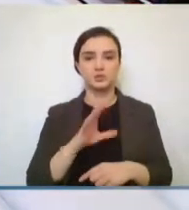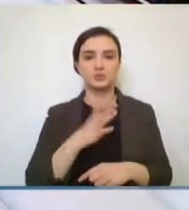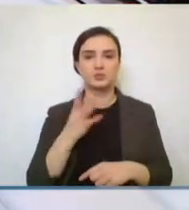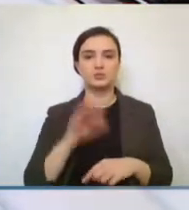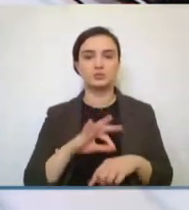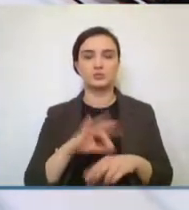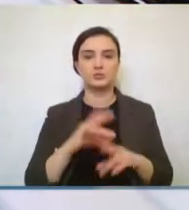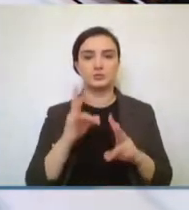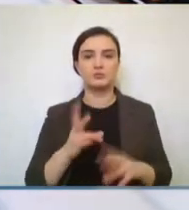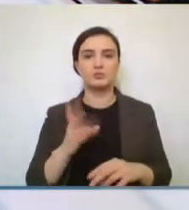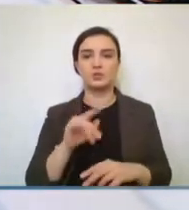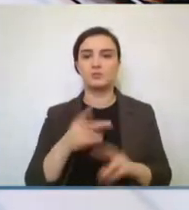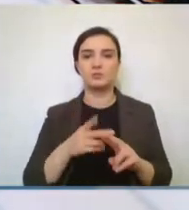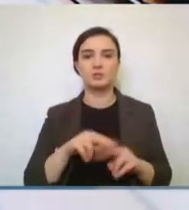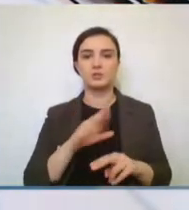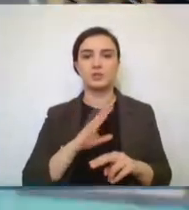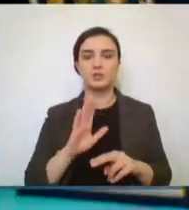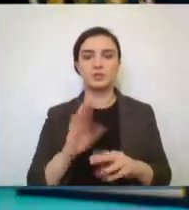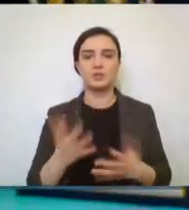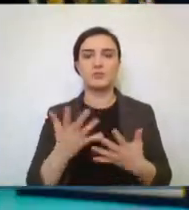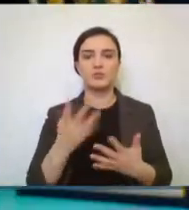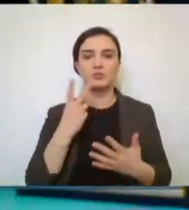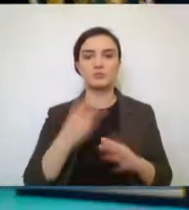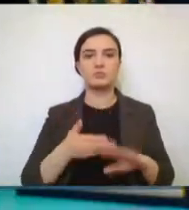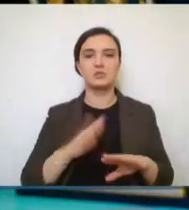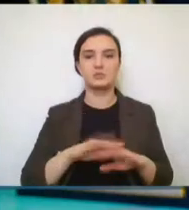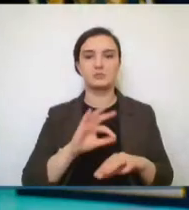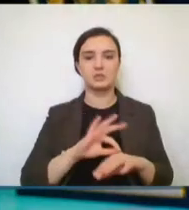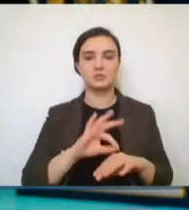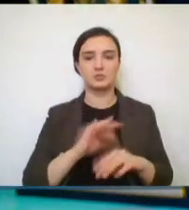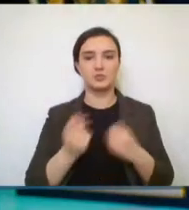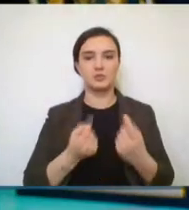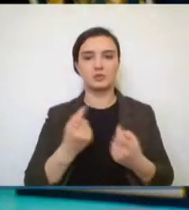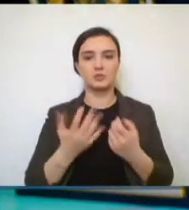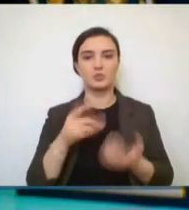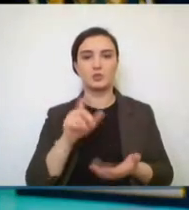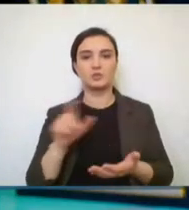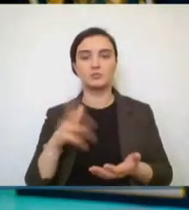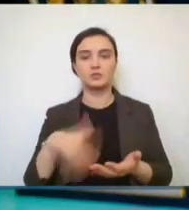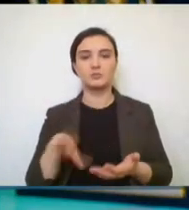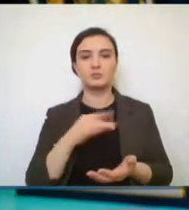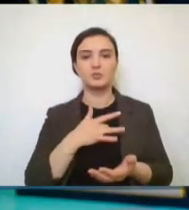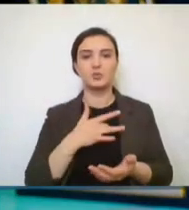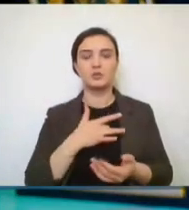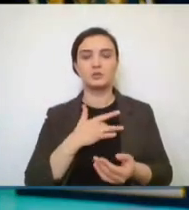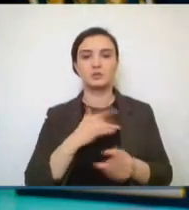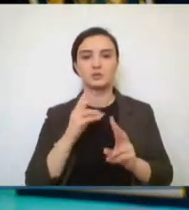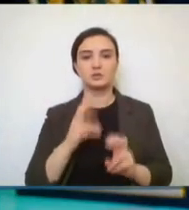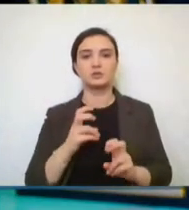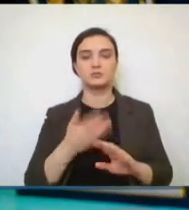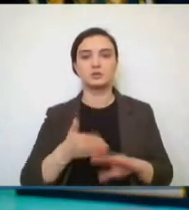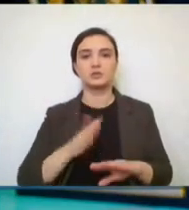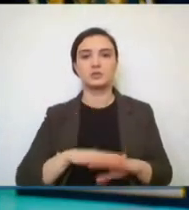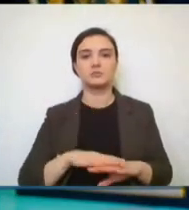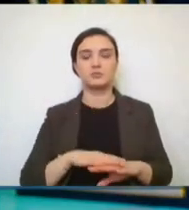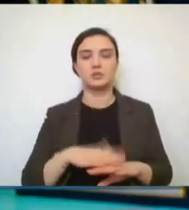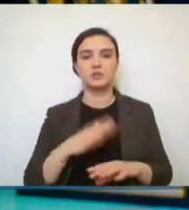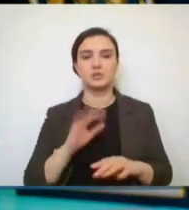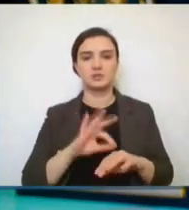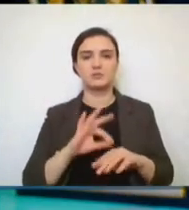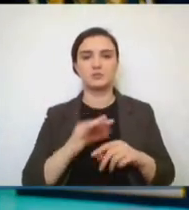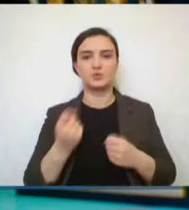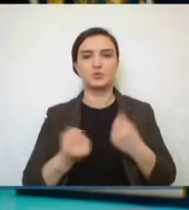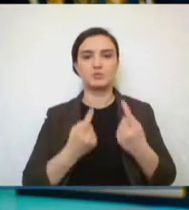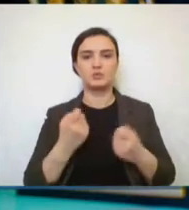იყო გამოვლენილი მძიმე სიმპტომატიკით. თუ ადამიანებს მიოკარდიტს მოყვება მძიმე სიმპტომატიკა და ეს იწვევს